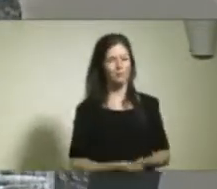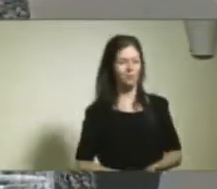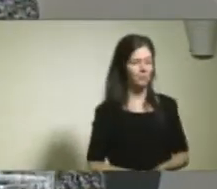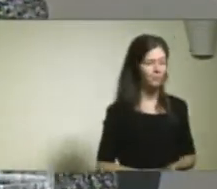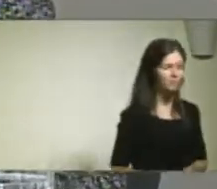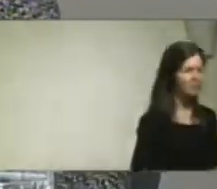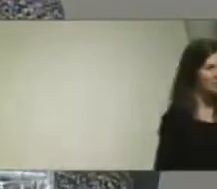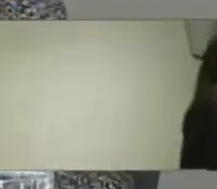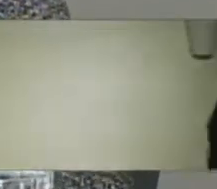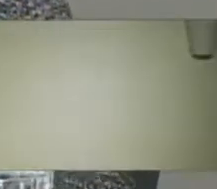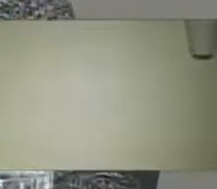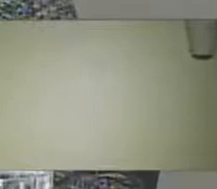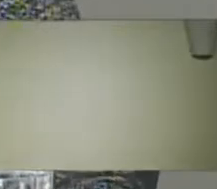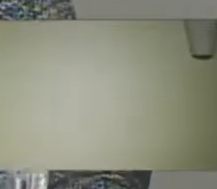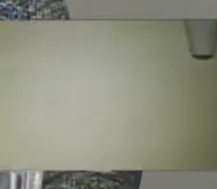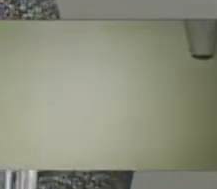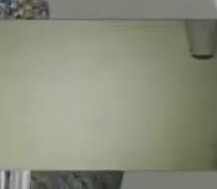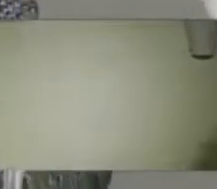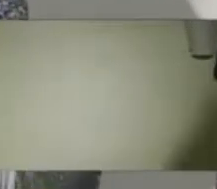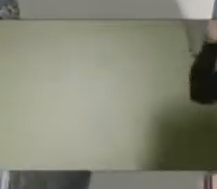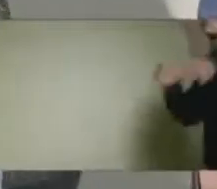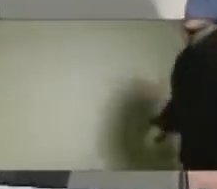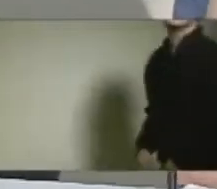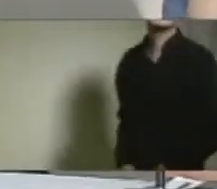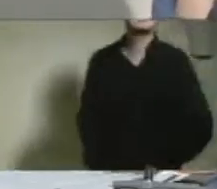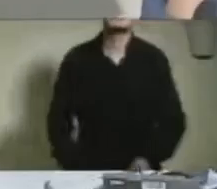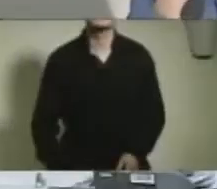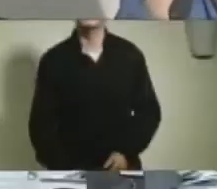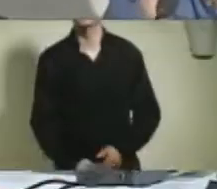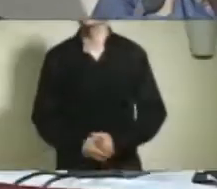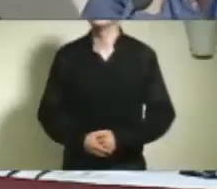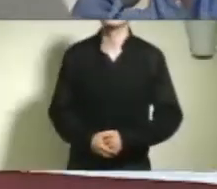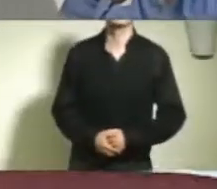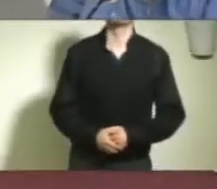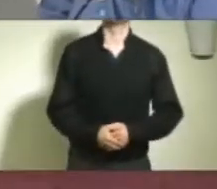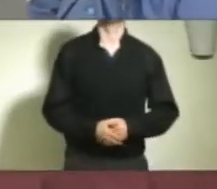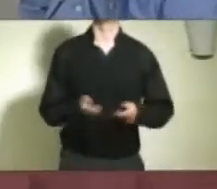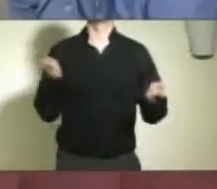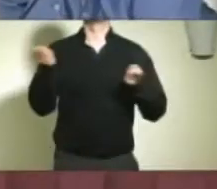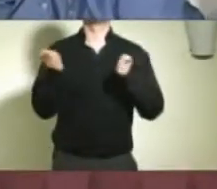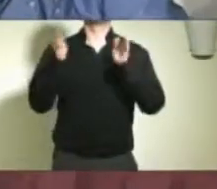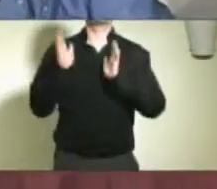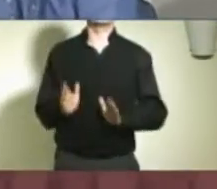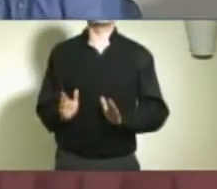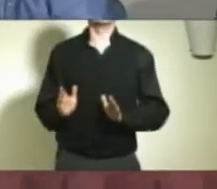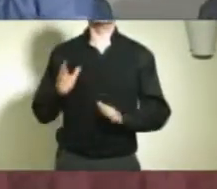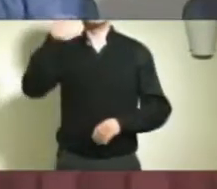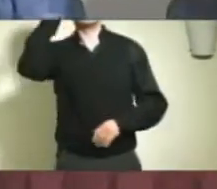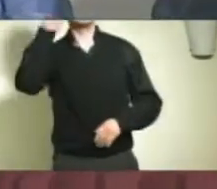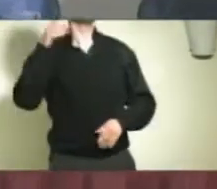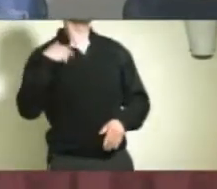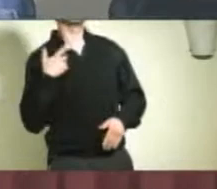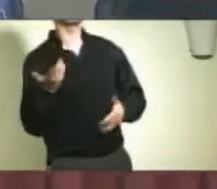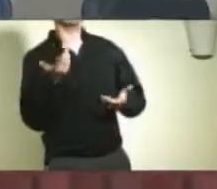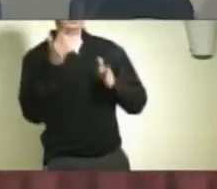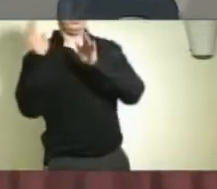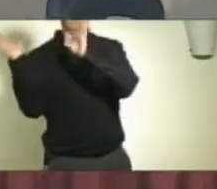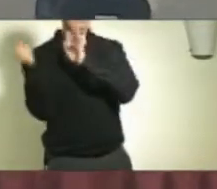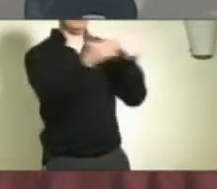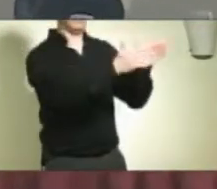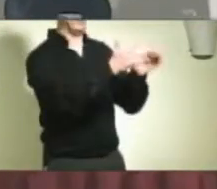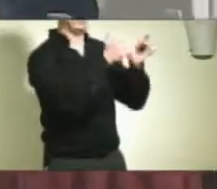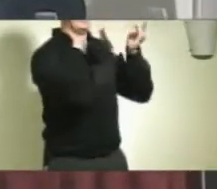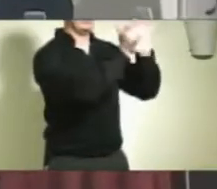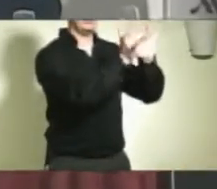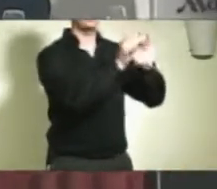Donc, on va aller maintenant à Internet, nos confrères et consoeurs qui nous regardent. Donc, une question de Francis